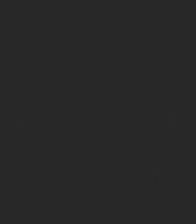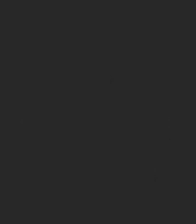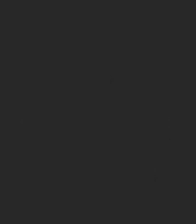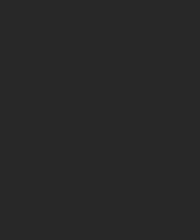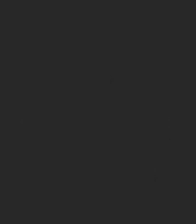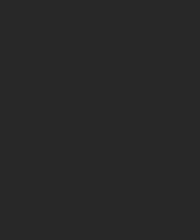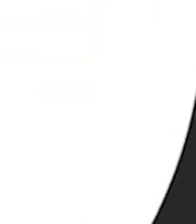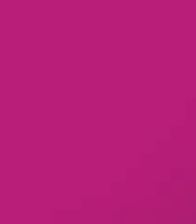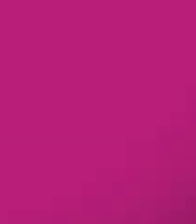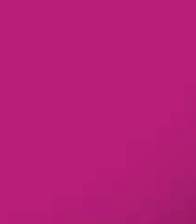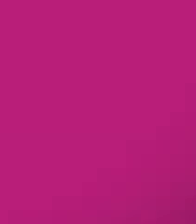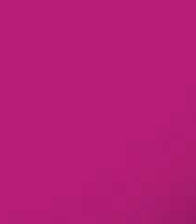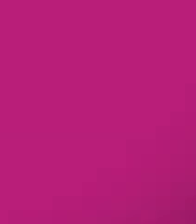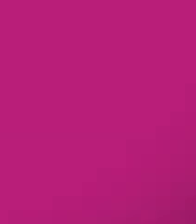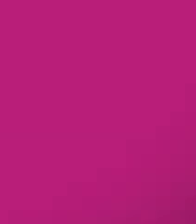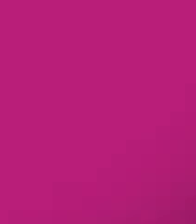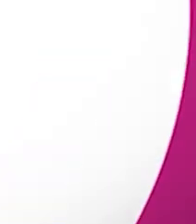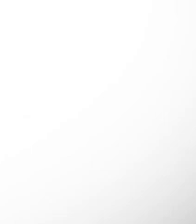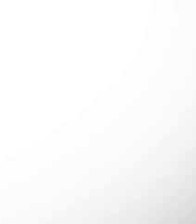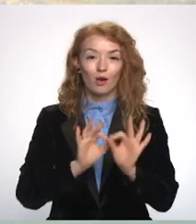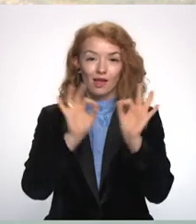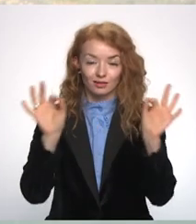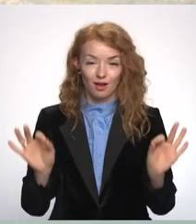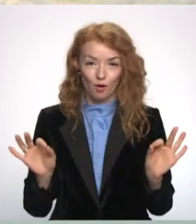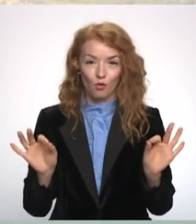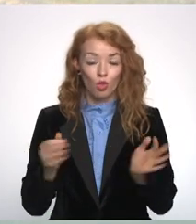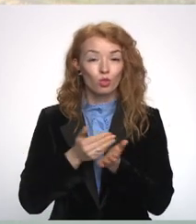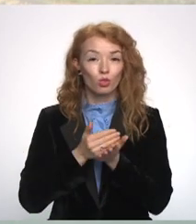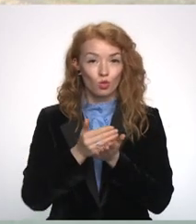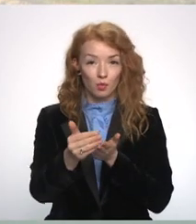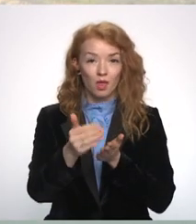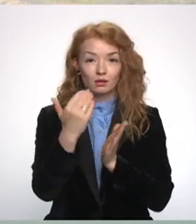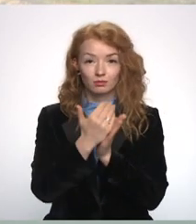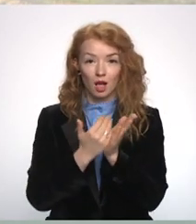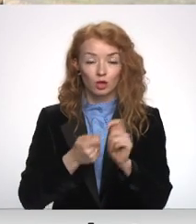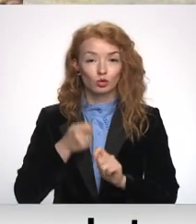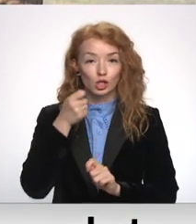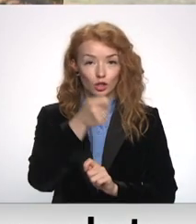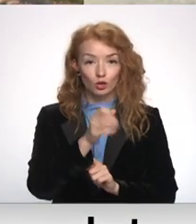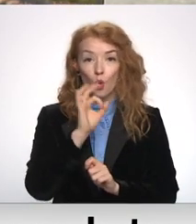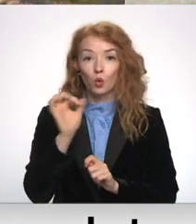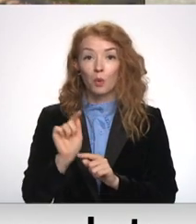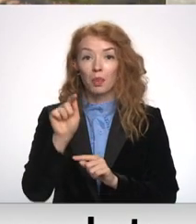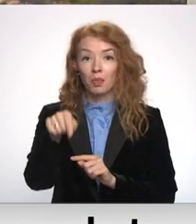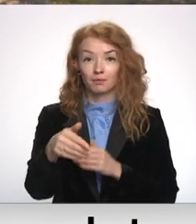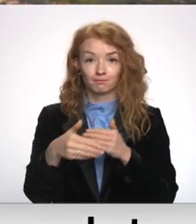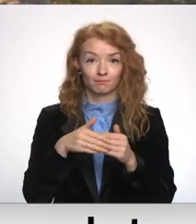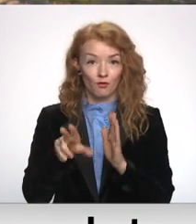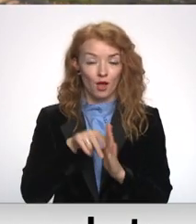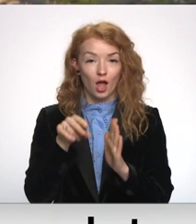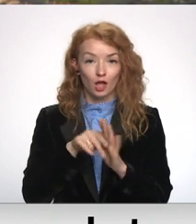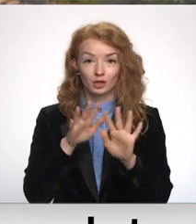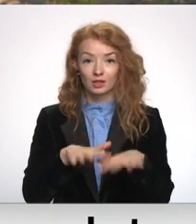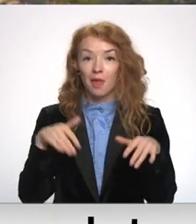Re, viss ēters ir te! Turpinās kandidātu sarakstu iesniegšana oktobrī gaidāmajām Saeimas